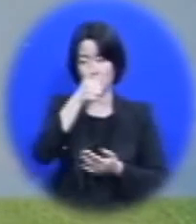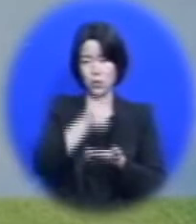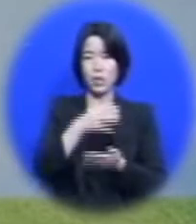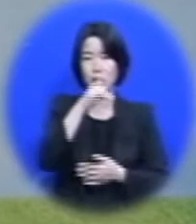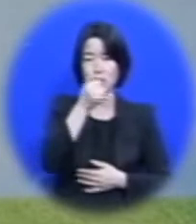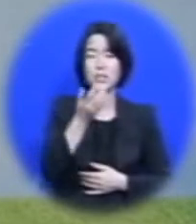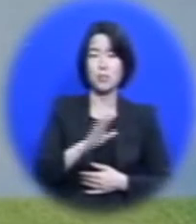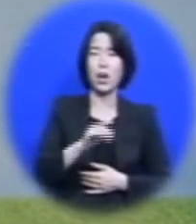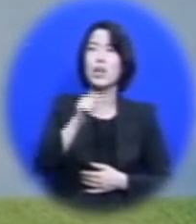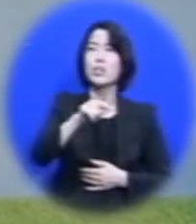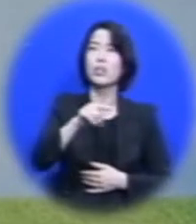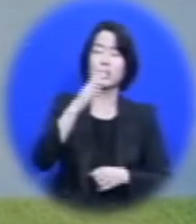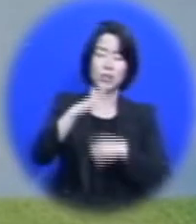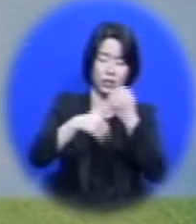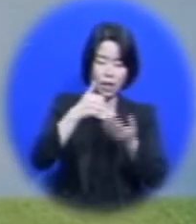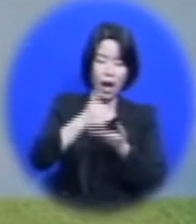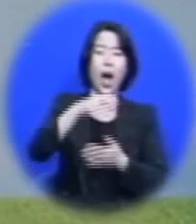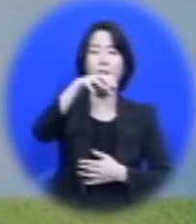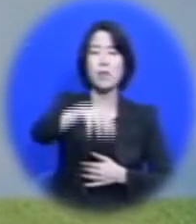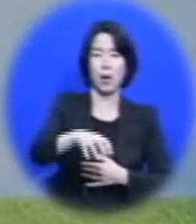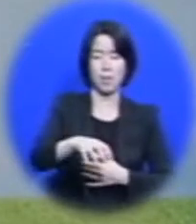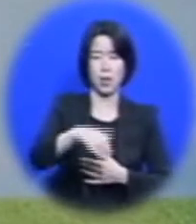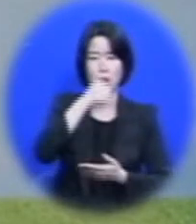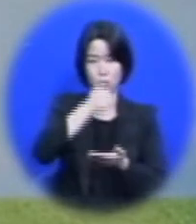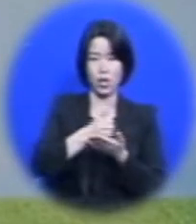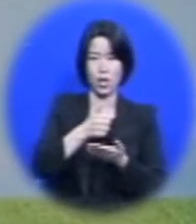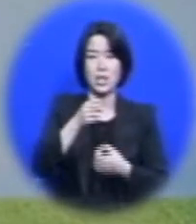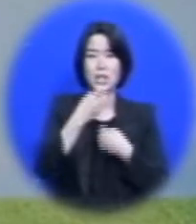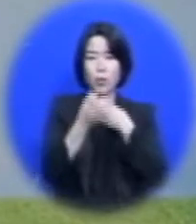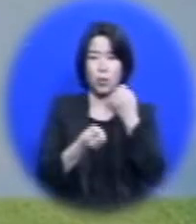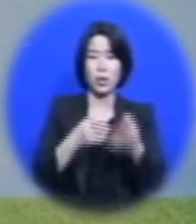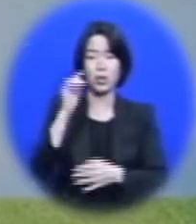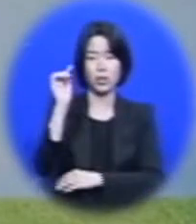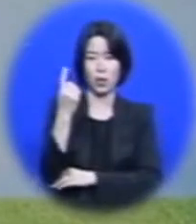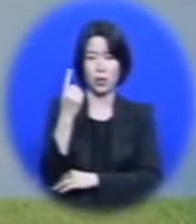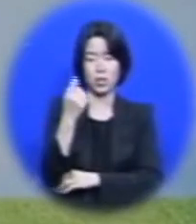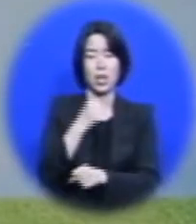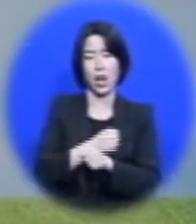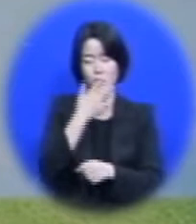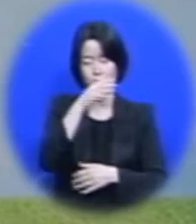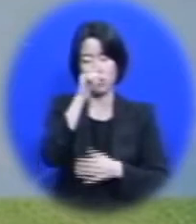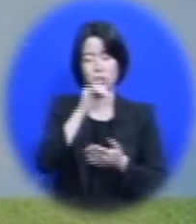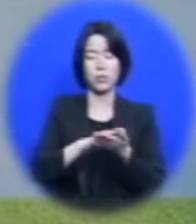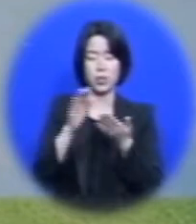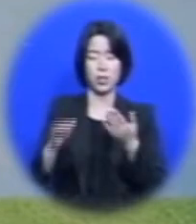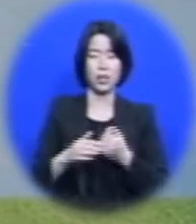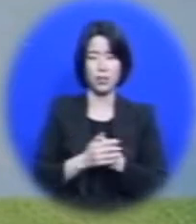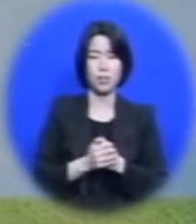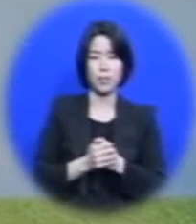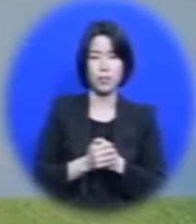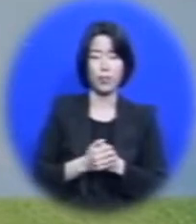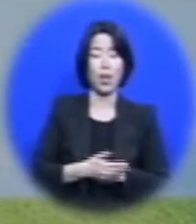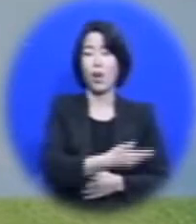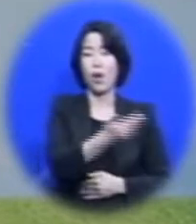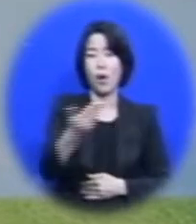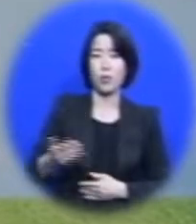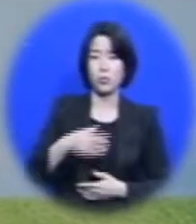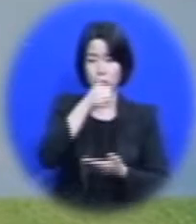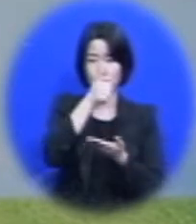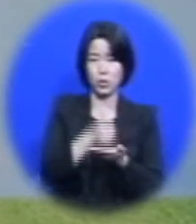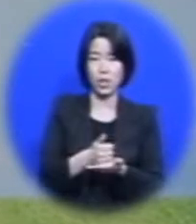다 하나님에게 지은 죄입니다. 이 고백을 다윗이 비로소 하게 되는 거예요. 여러분,